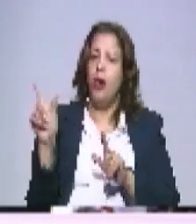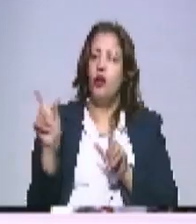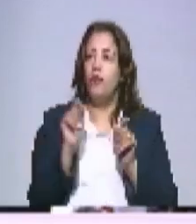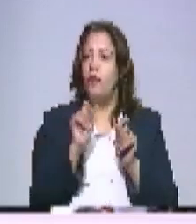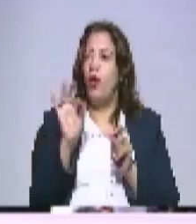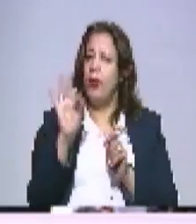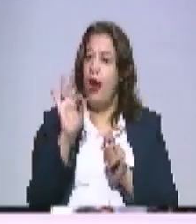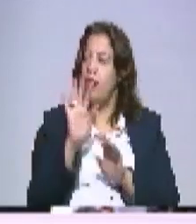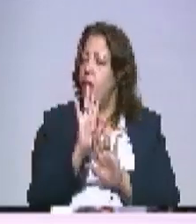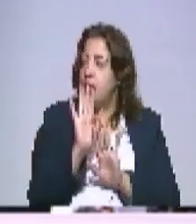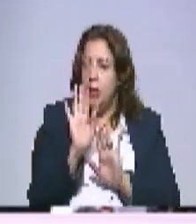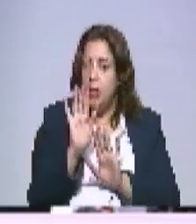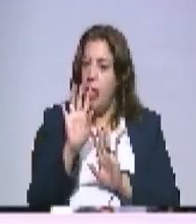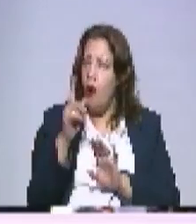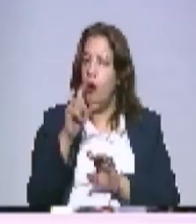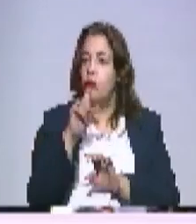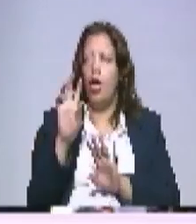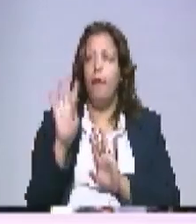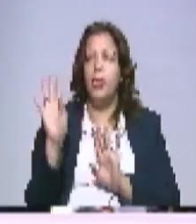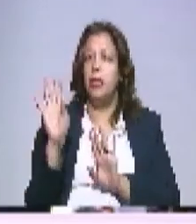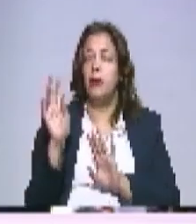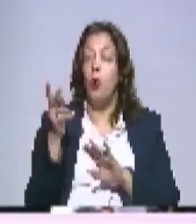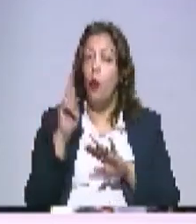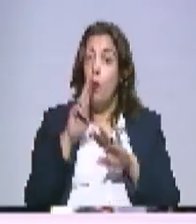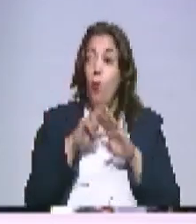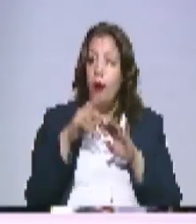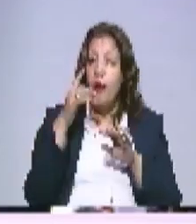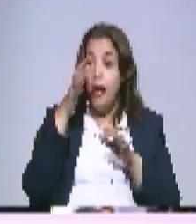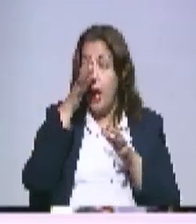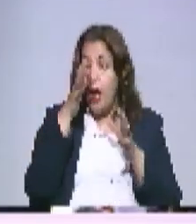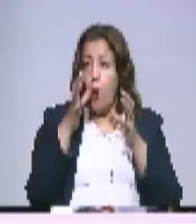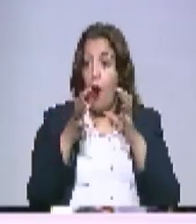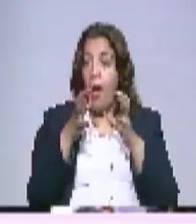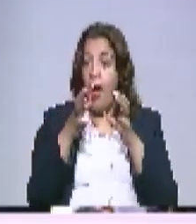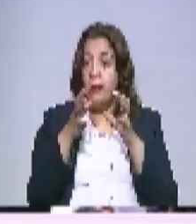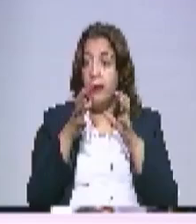فندم؟ تخزين القلقاس. القلقاس